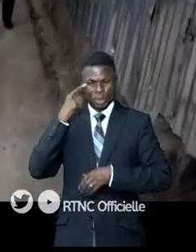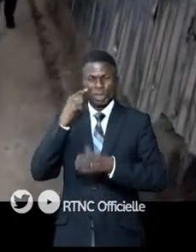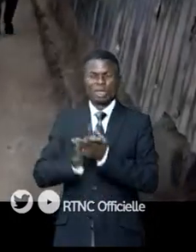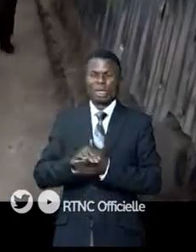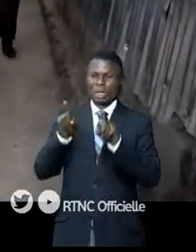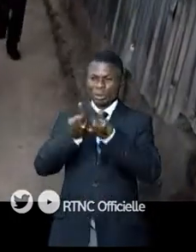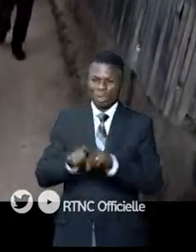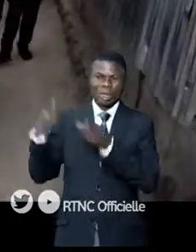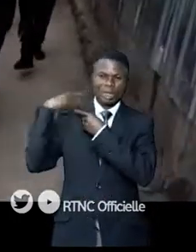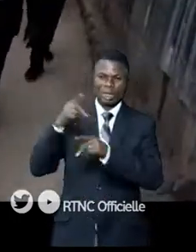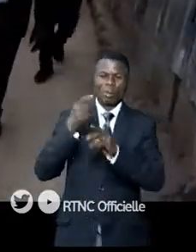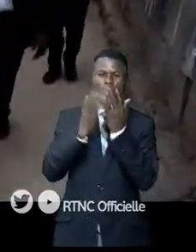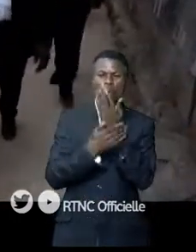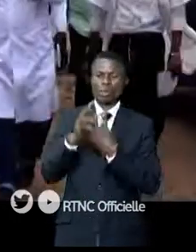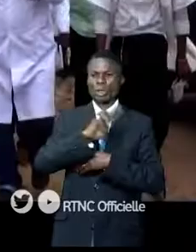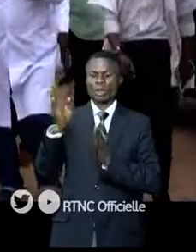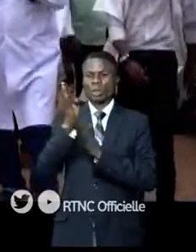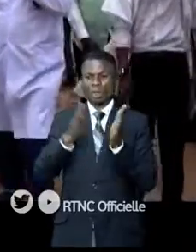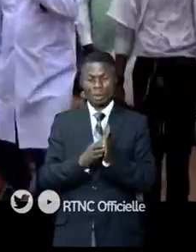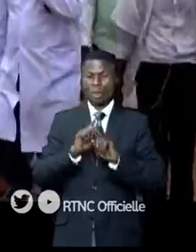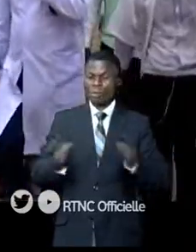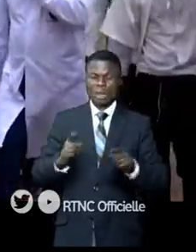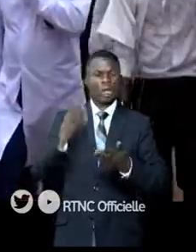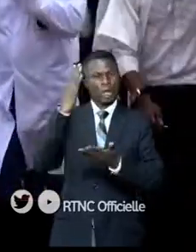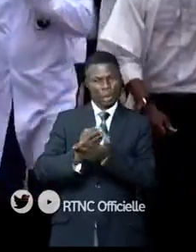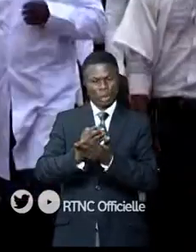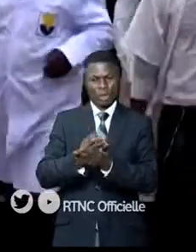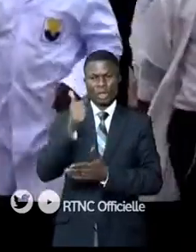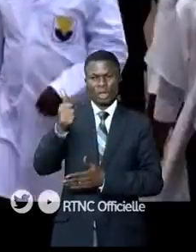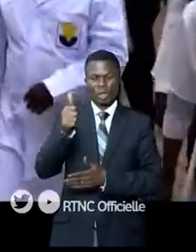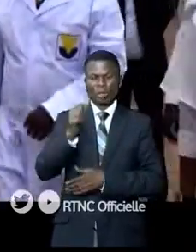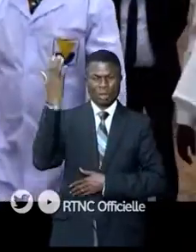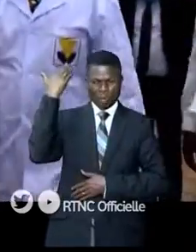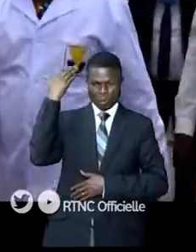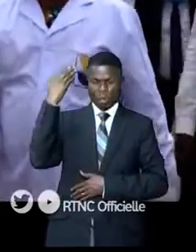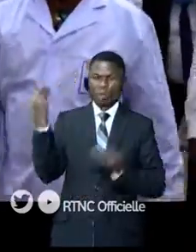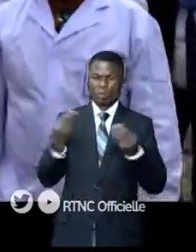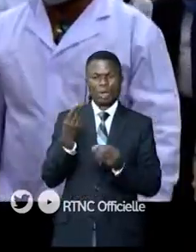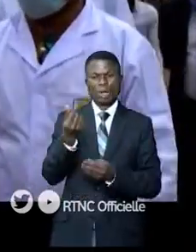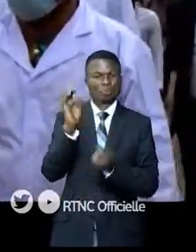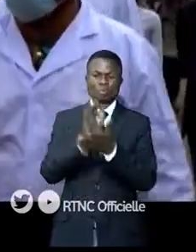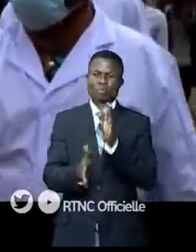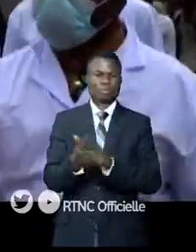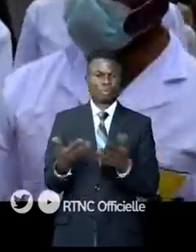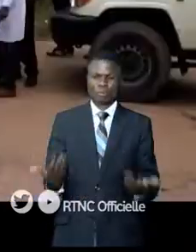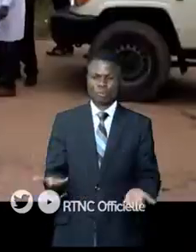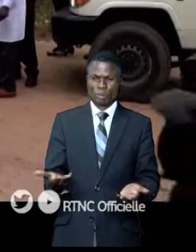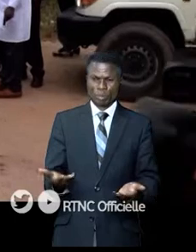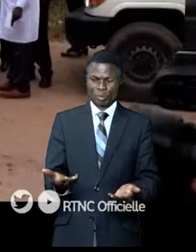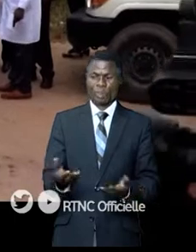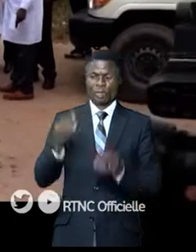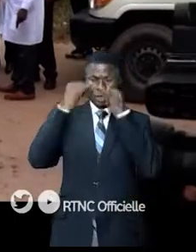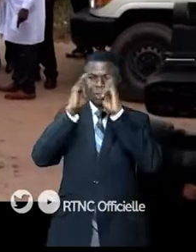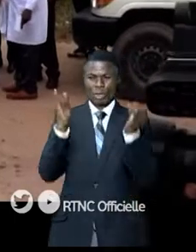SZTC depuis août 2019, mais interrompue en janvier dernier, faute des financements nécessaires.